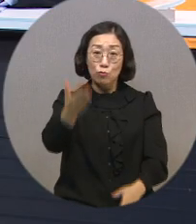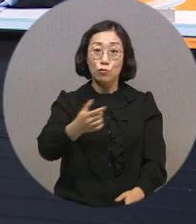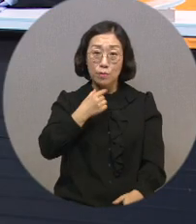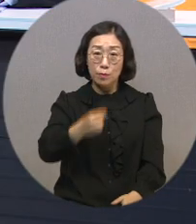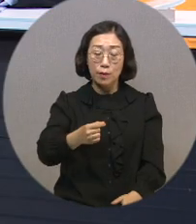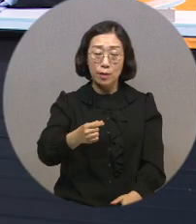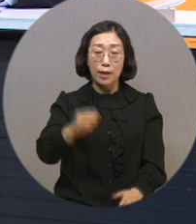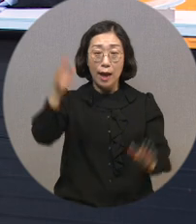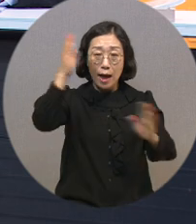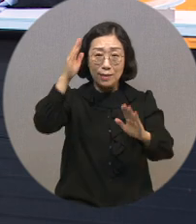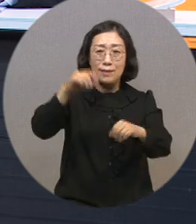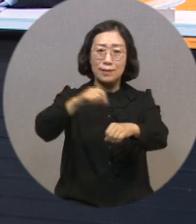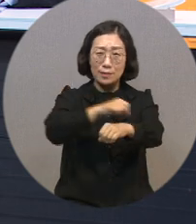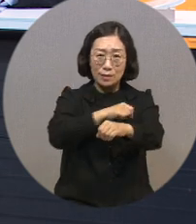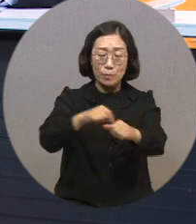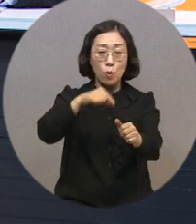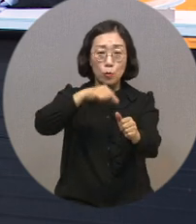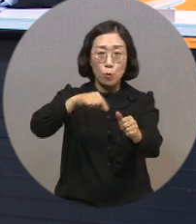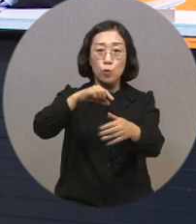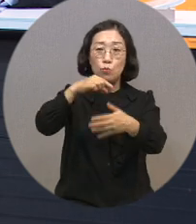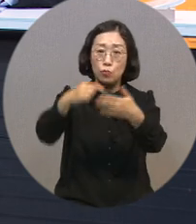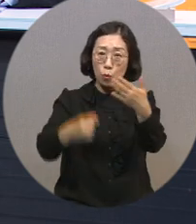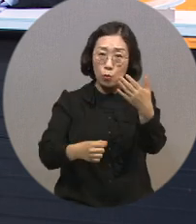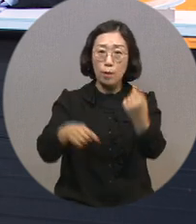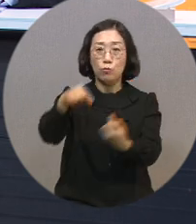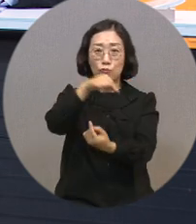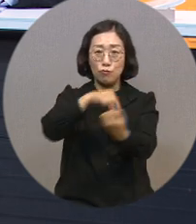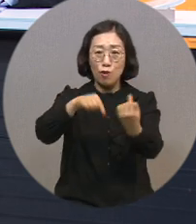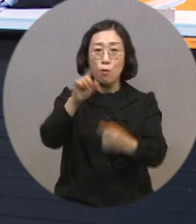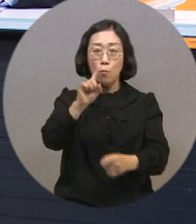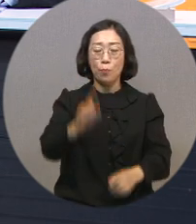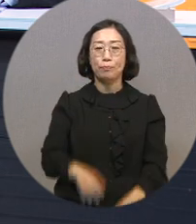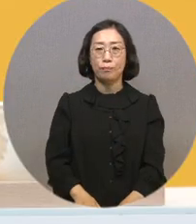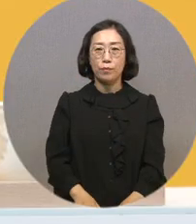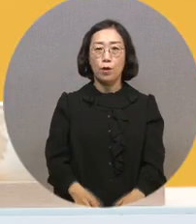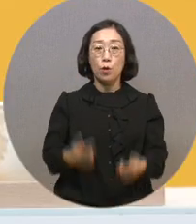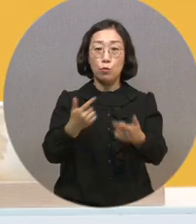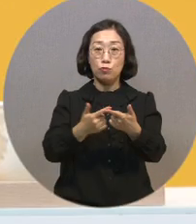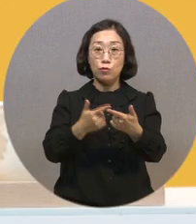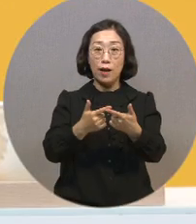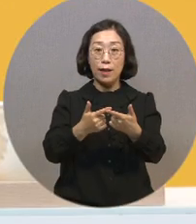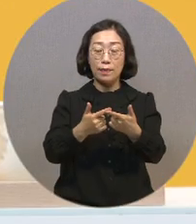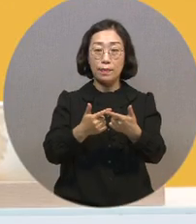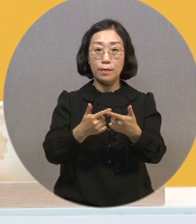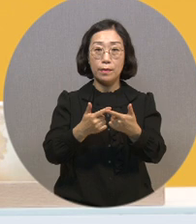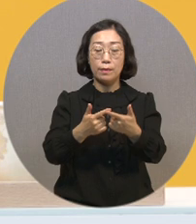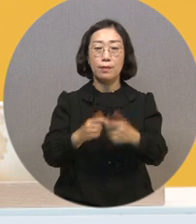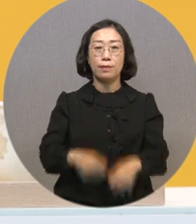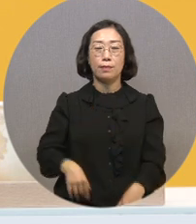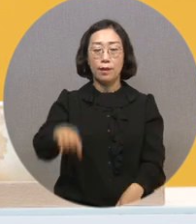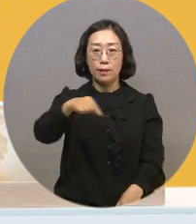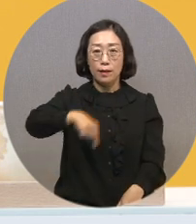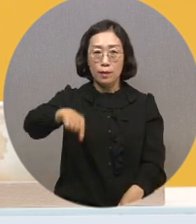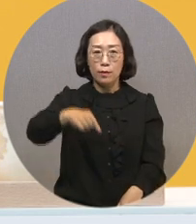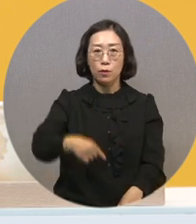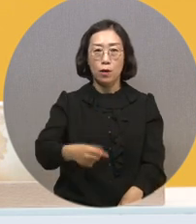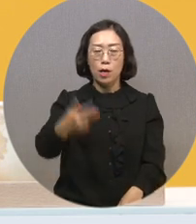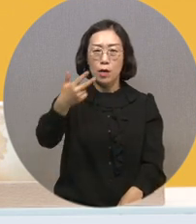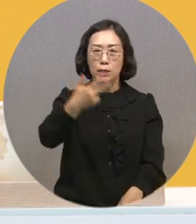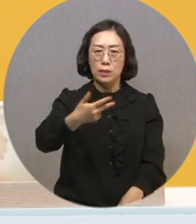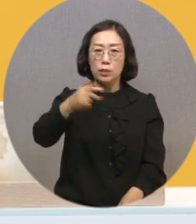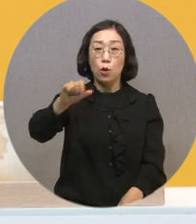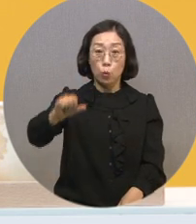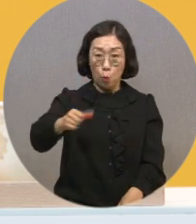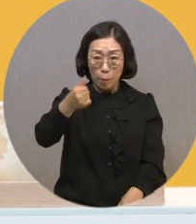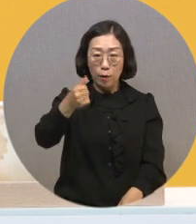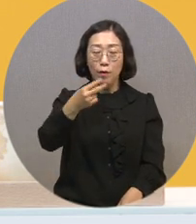위한 교육 프로그램 어떻게 운영이 되고 있나요? 우리 부산광역시 교육청은 다문화 학생들이 한 7,500명 정도 지금